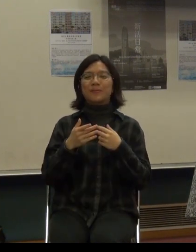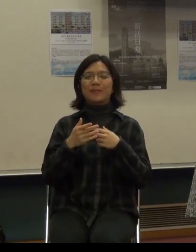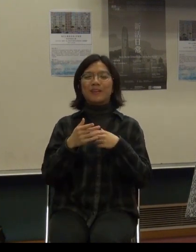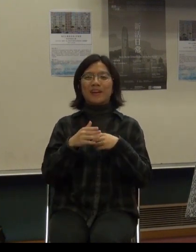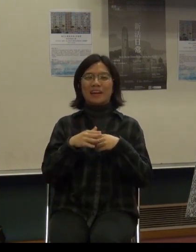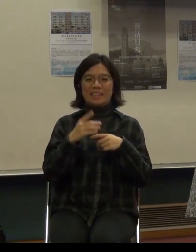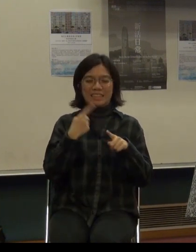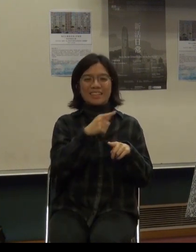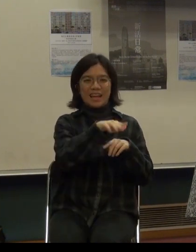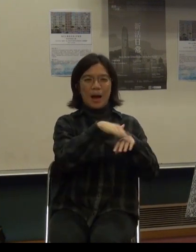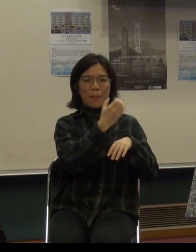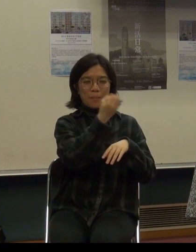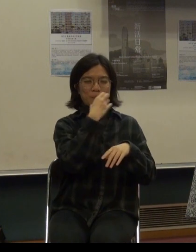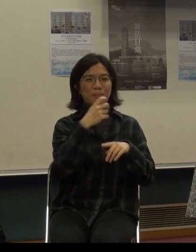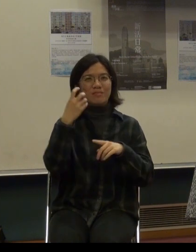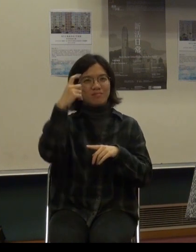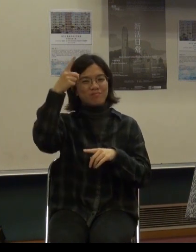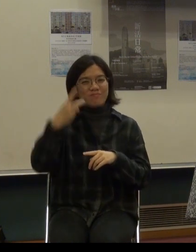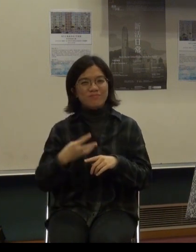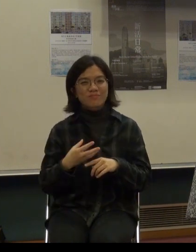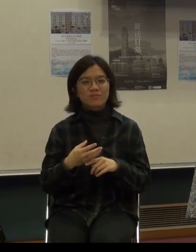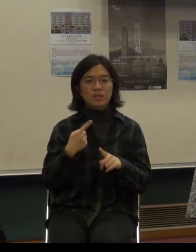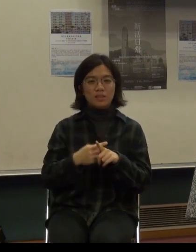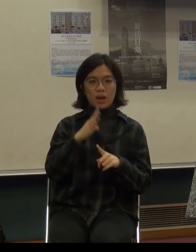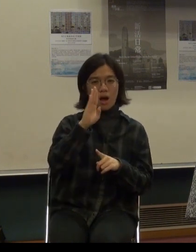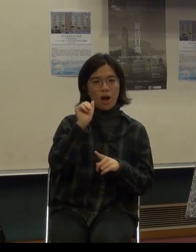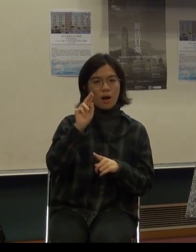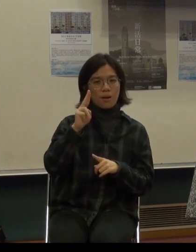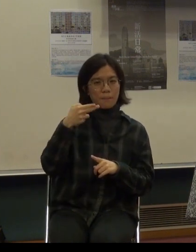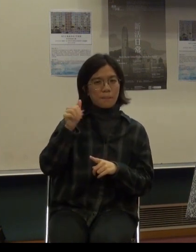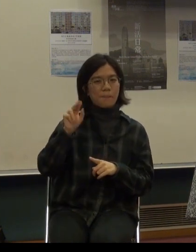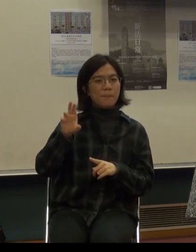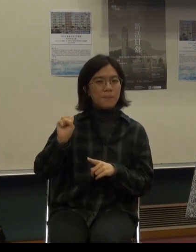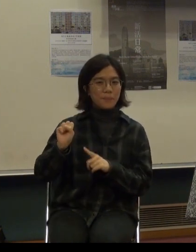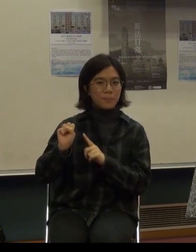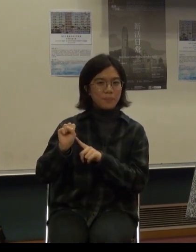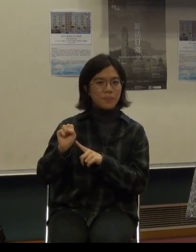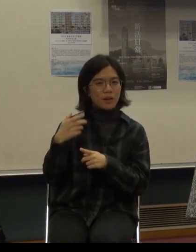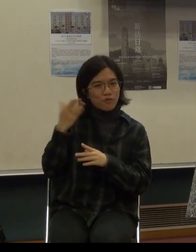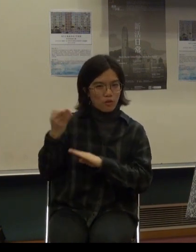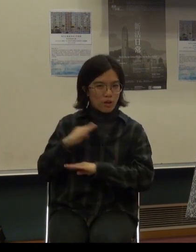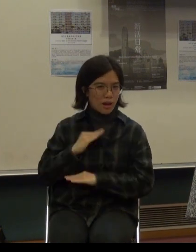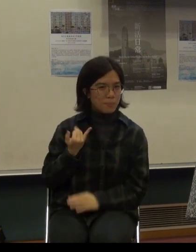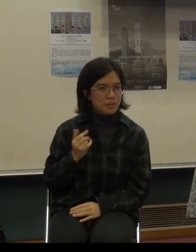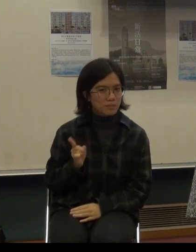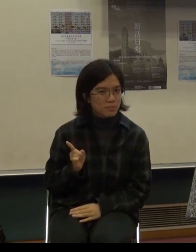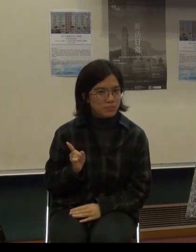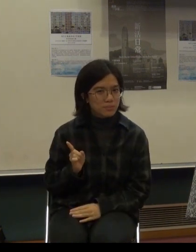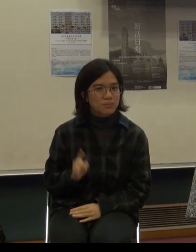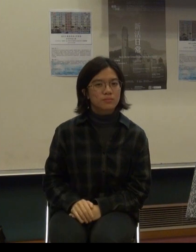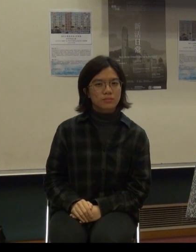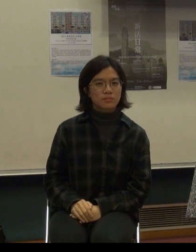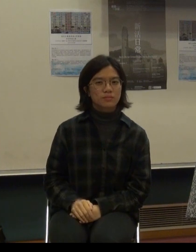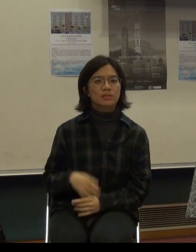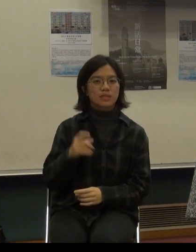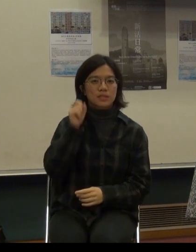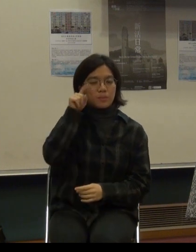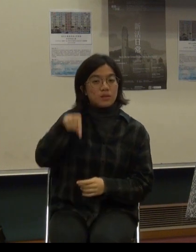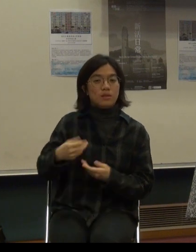我就是被人問的，就是包豪斯其實是不是一個風格來的，即有很多特別是香港呢，很多時候都